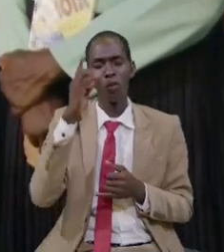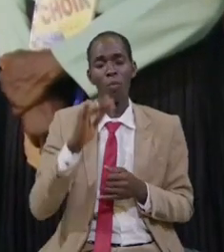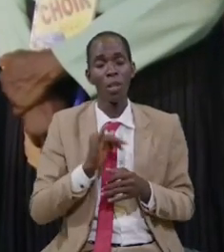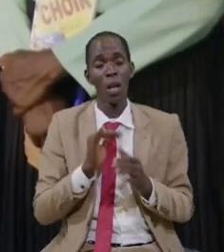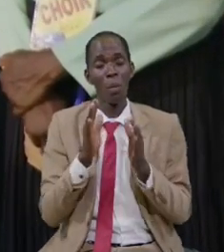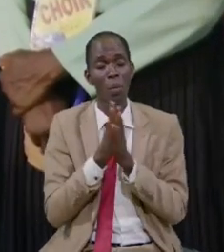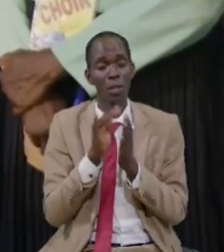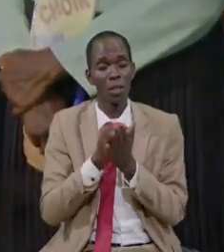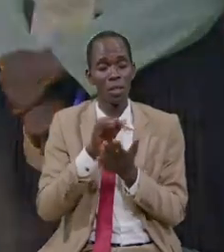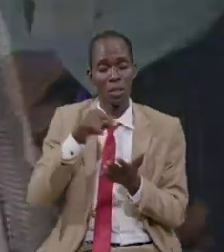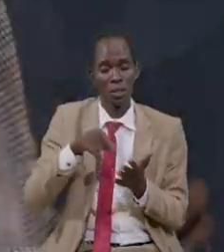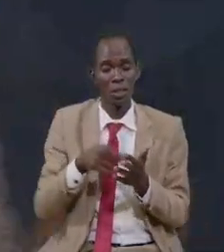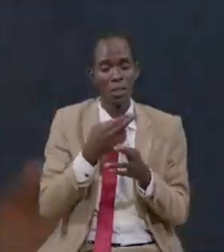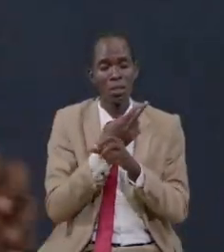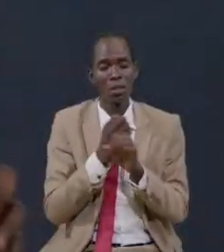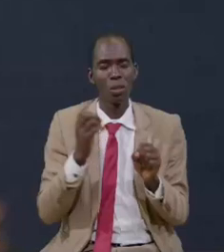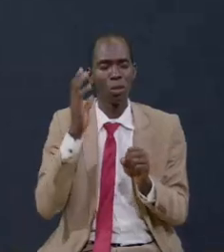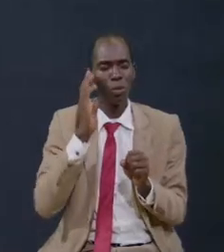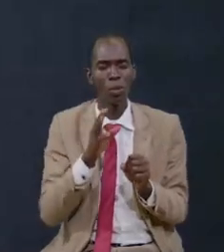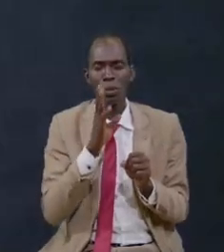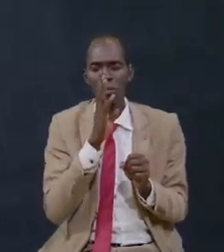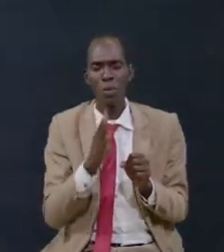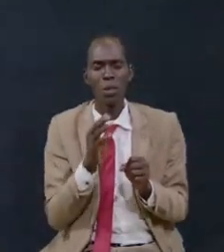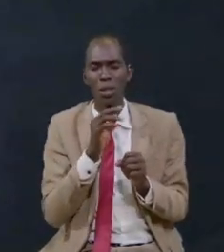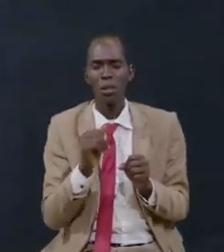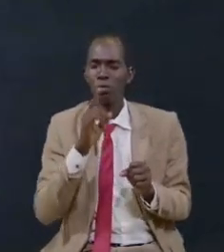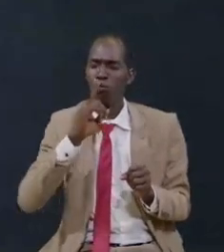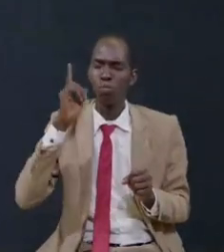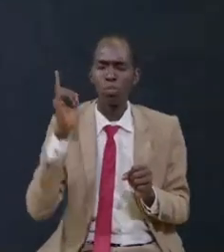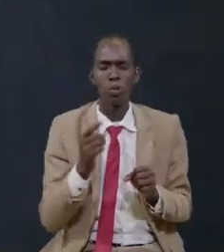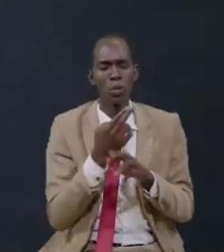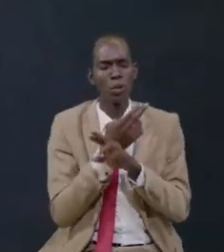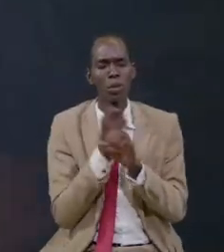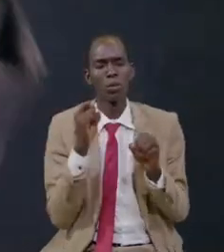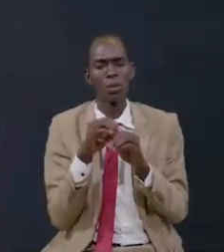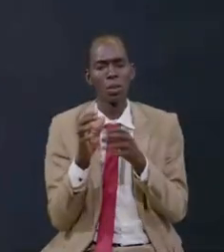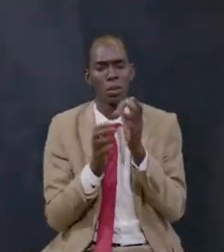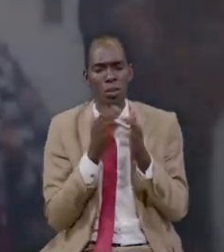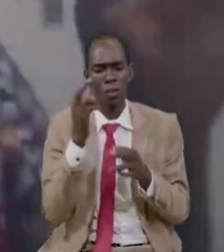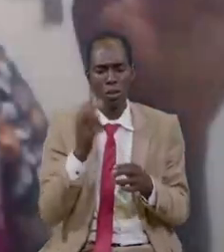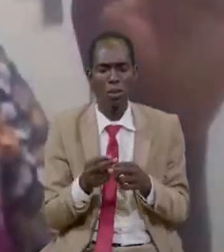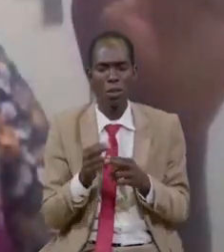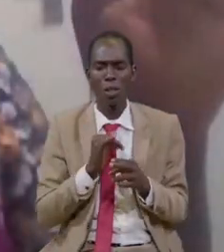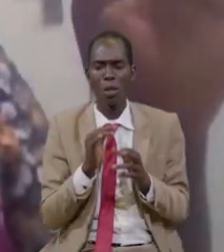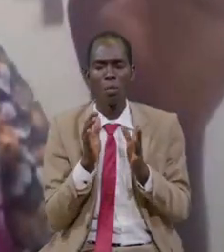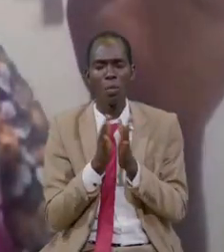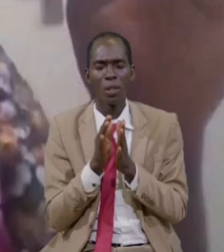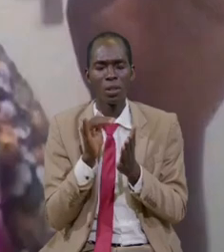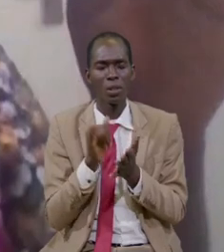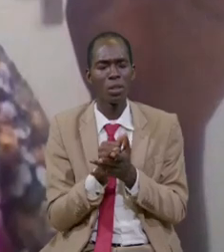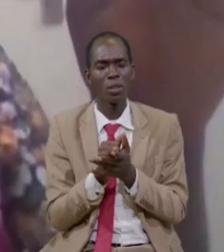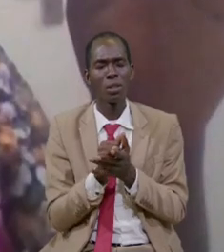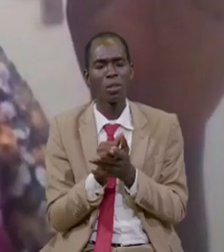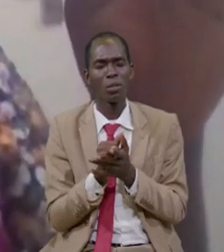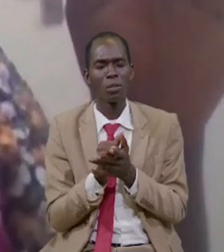cette rédemption soit une vraie rédemption. Je prie que l'esclavage soit coupé de leur